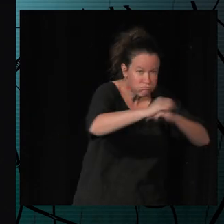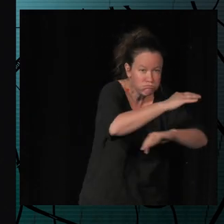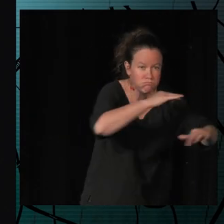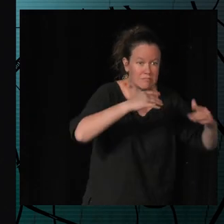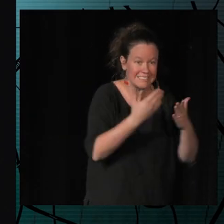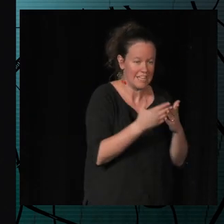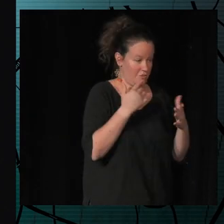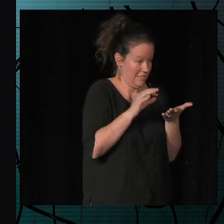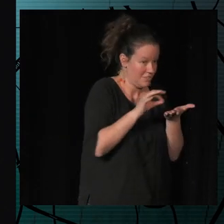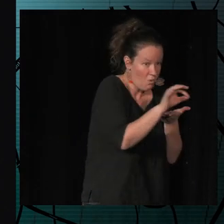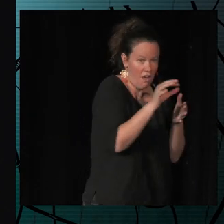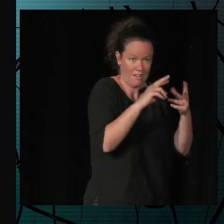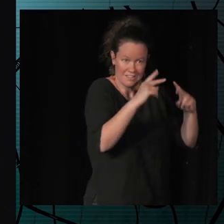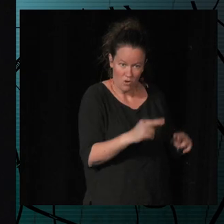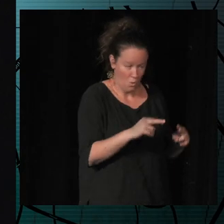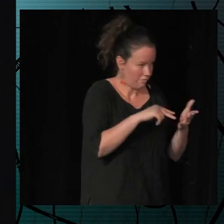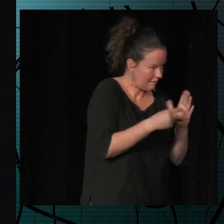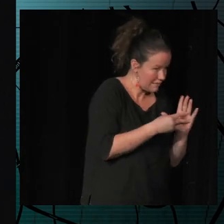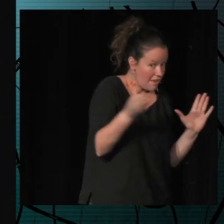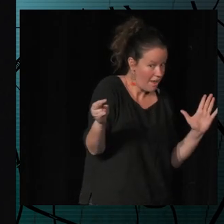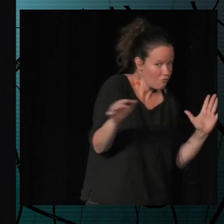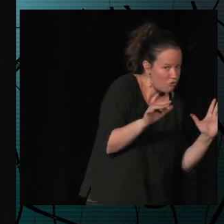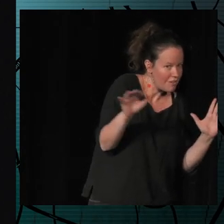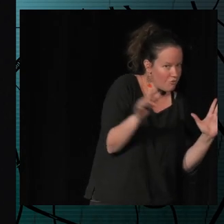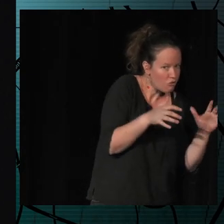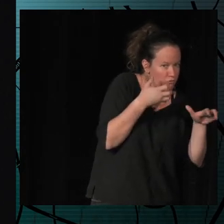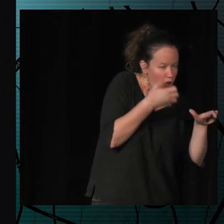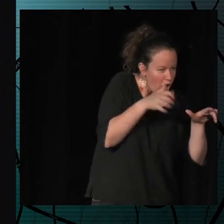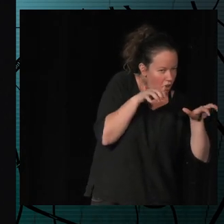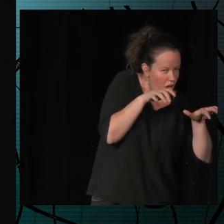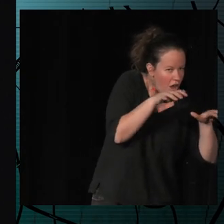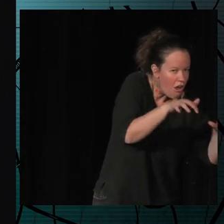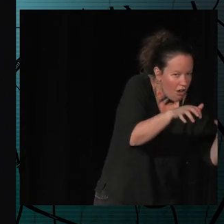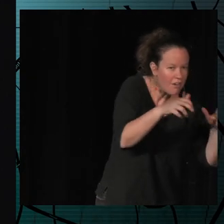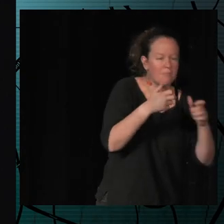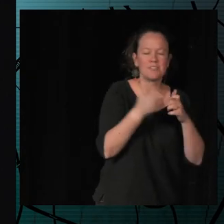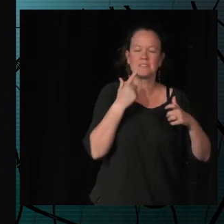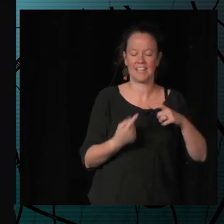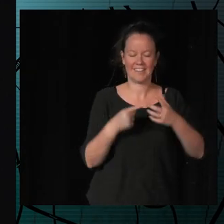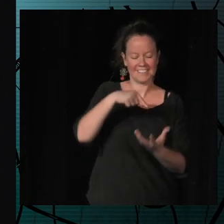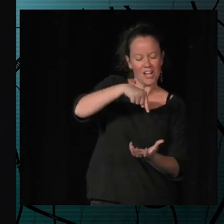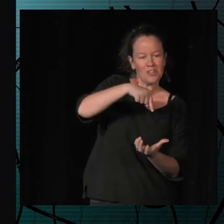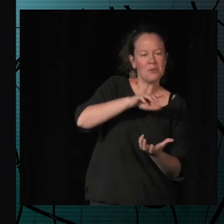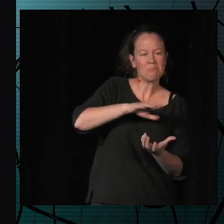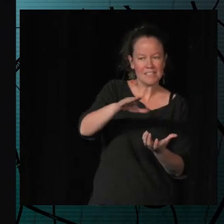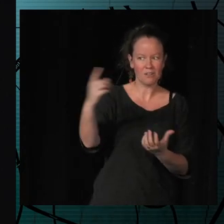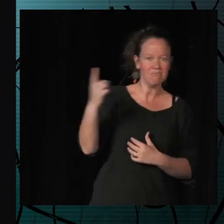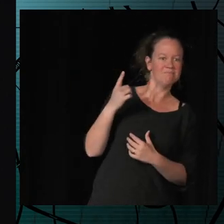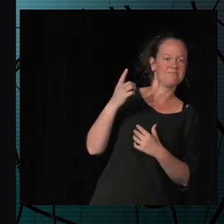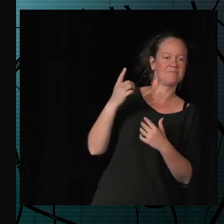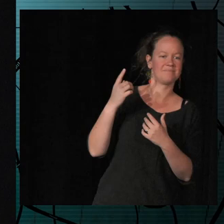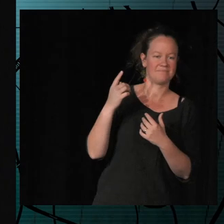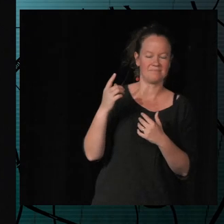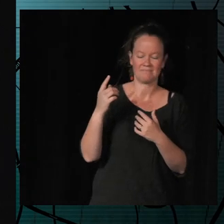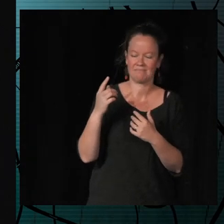l'esthétique que de certaines mécaniques euh qui sont euh la fameuse dark solisation euh du jeu vidéo c'est finalement